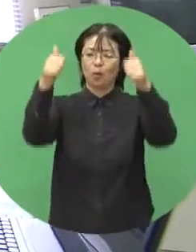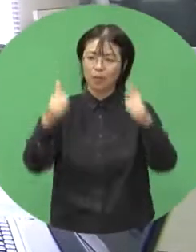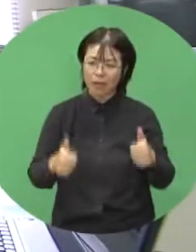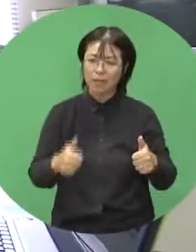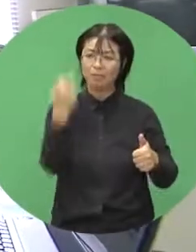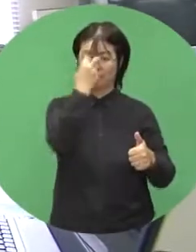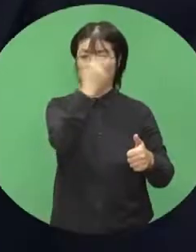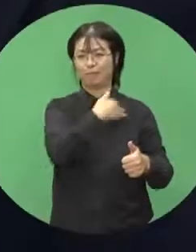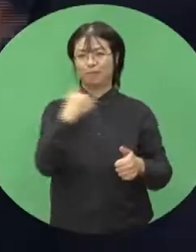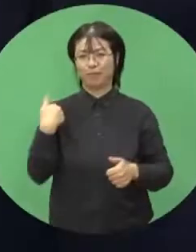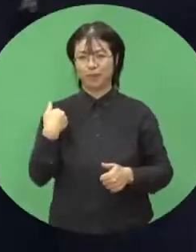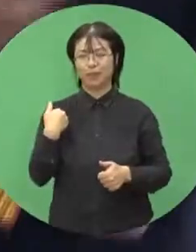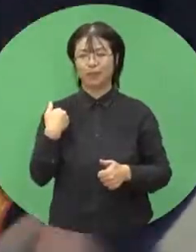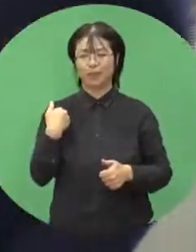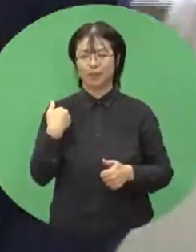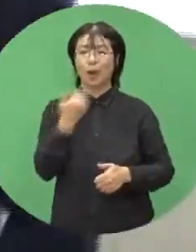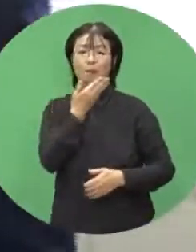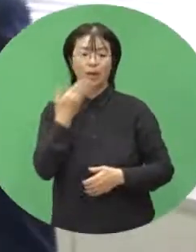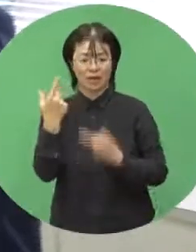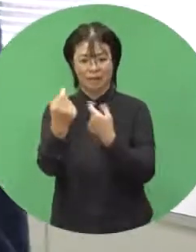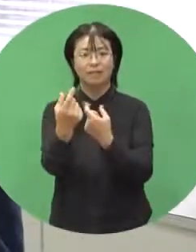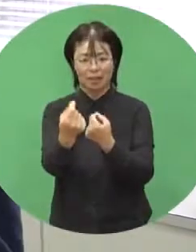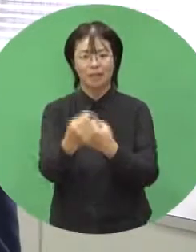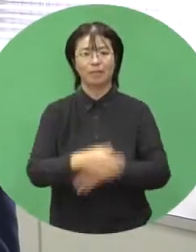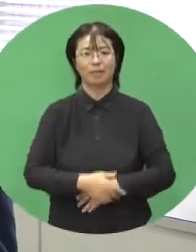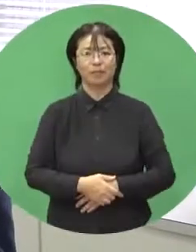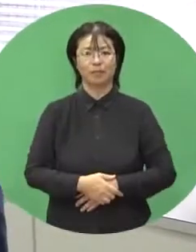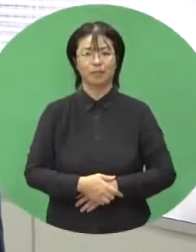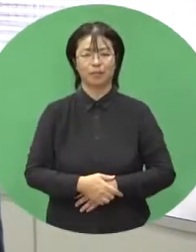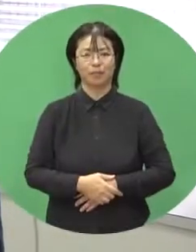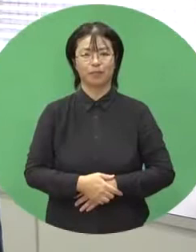んで、 これなかなか便利ですね、これね。